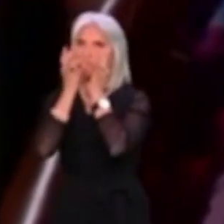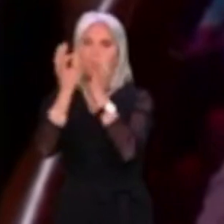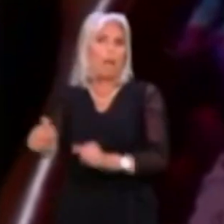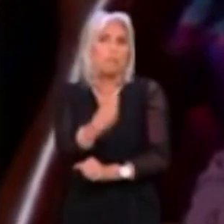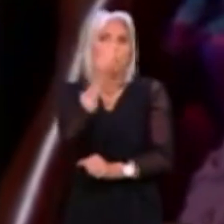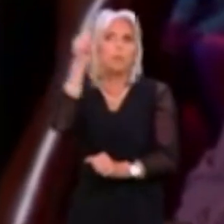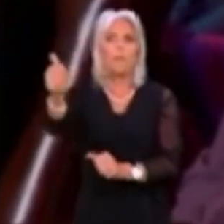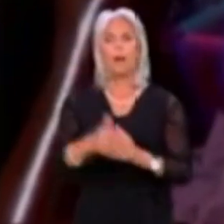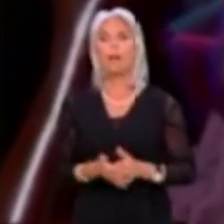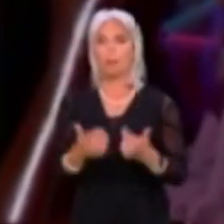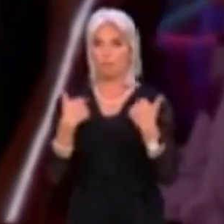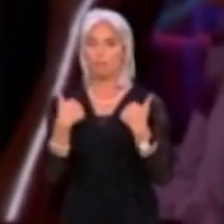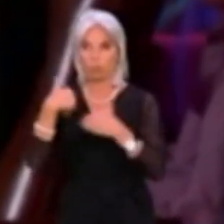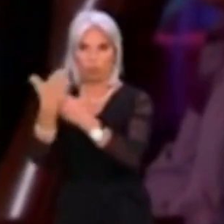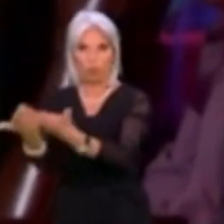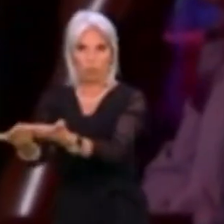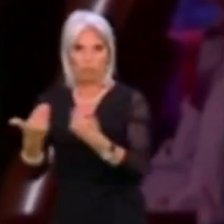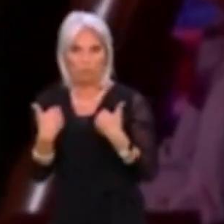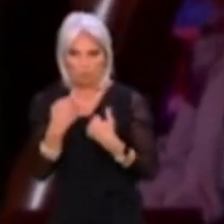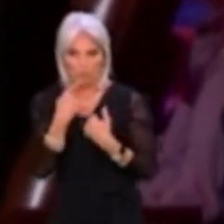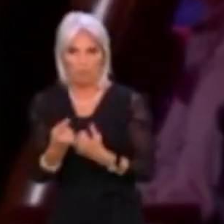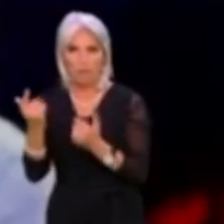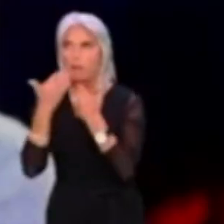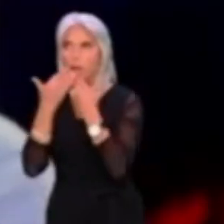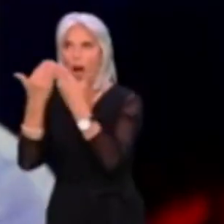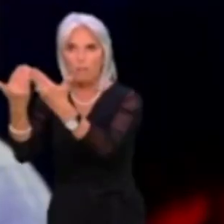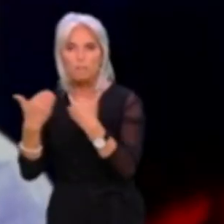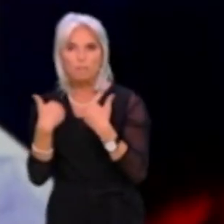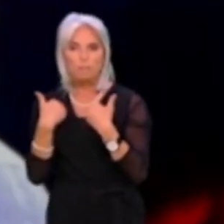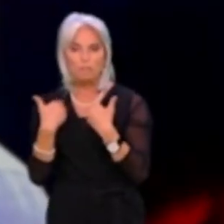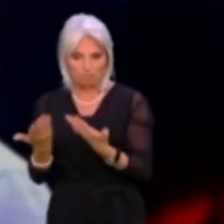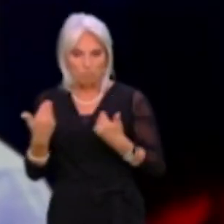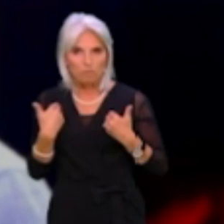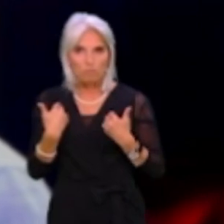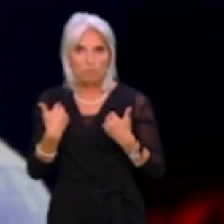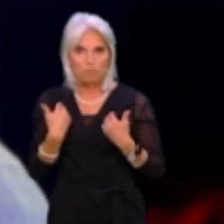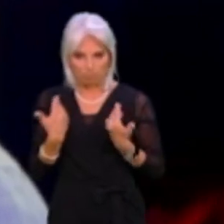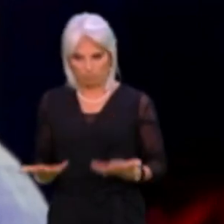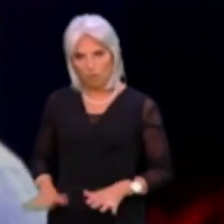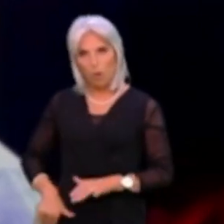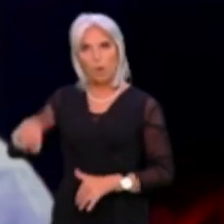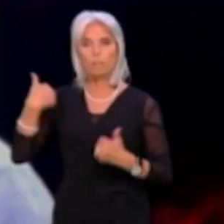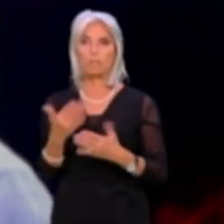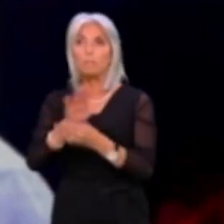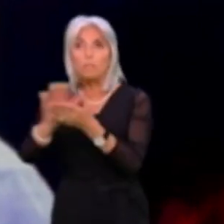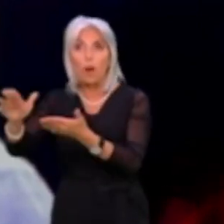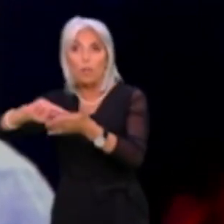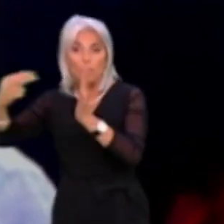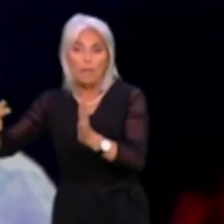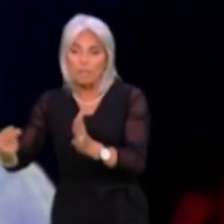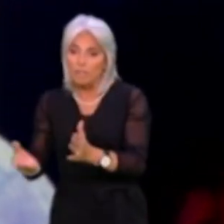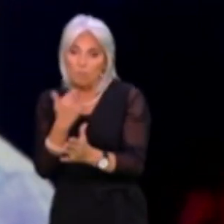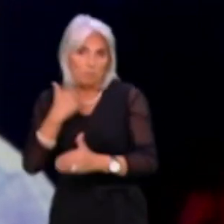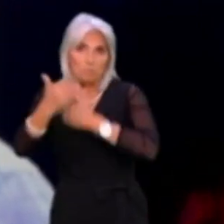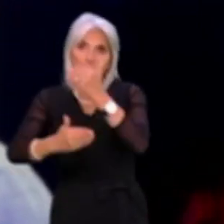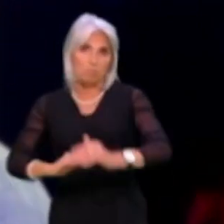exceptionnel, et c'est grâce à, moi je le dis, et je pèse mes mots, c'est grâce à eux que j'en suis là aujourd'hui, puisque sans eux, je ne serais pas